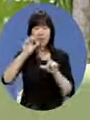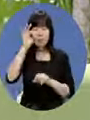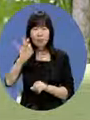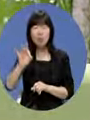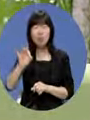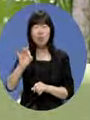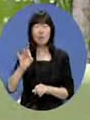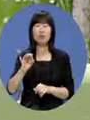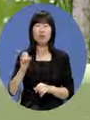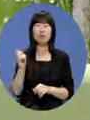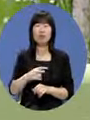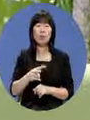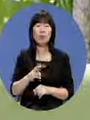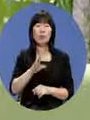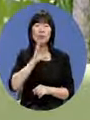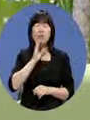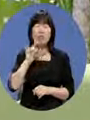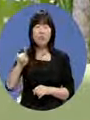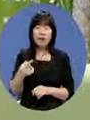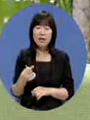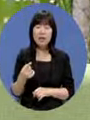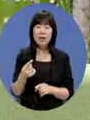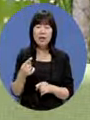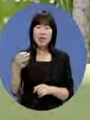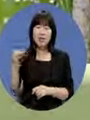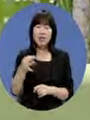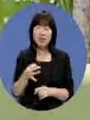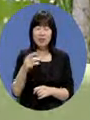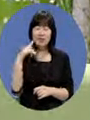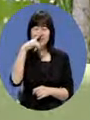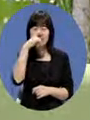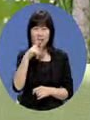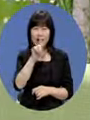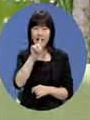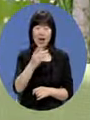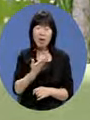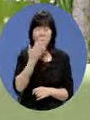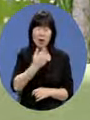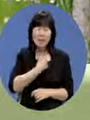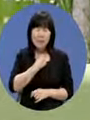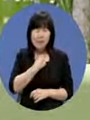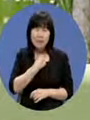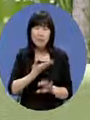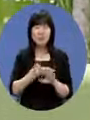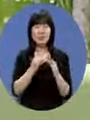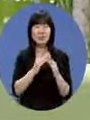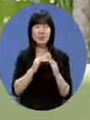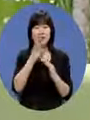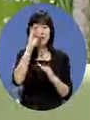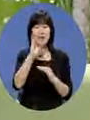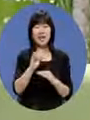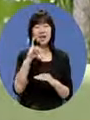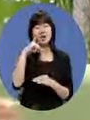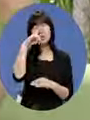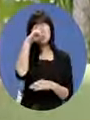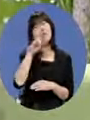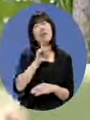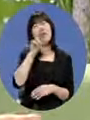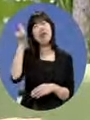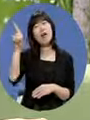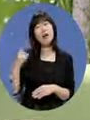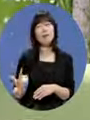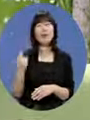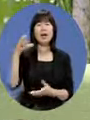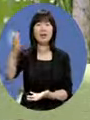것보다 그 지적 100원씩 용돈 모아 가지고 짜장면 한그릇 먹겠다고 다른 집 애들은 짜장면 이름은 그냥